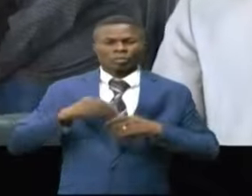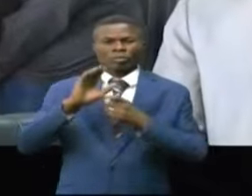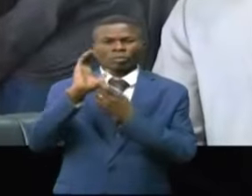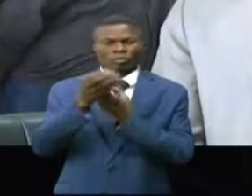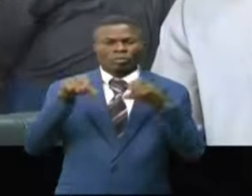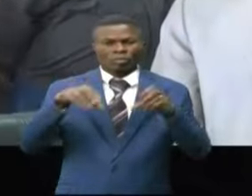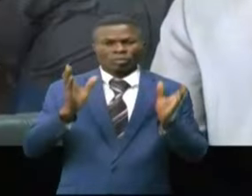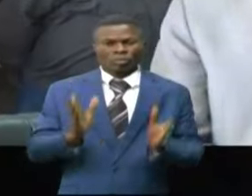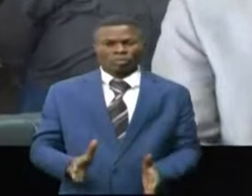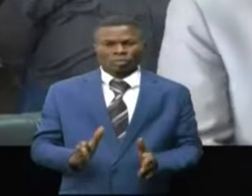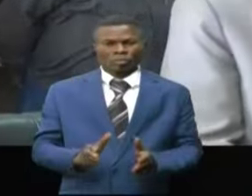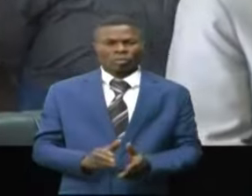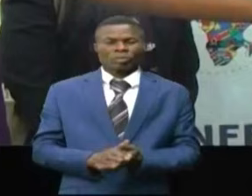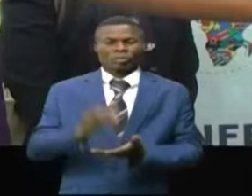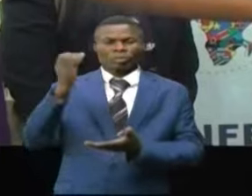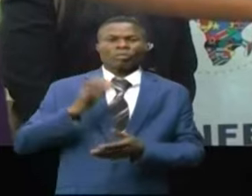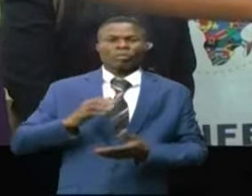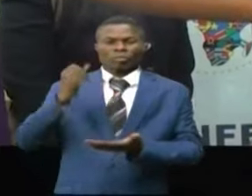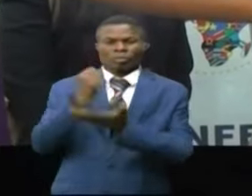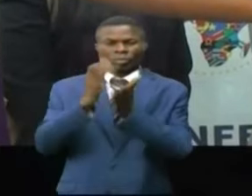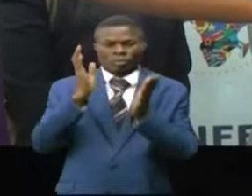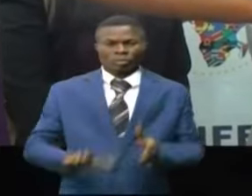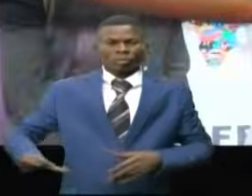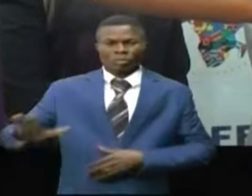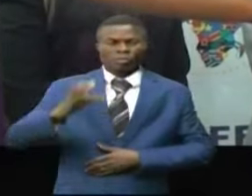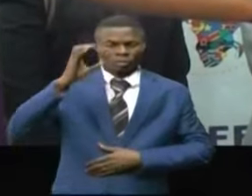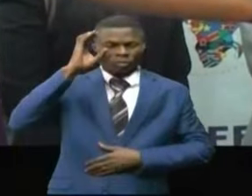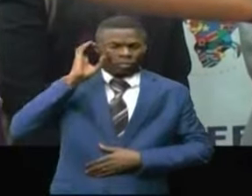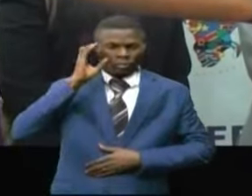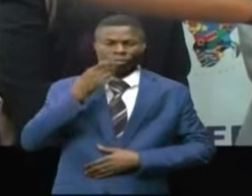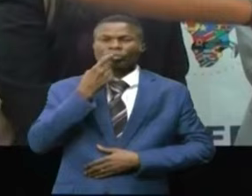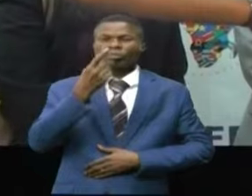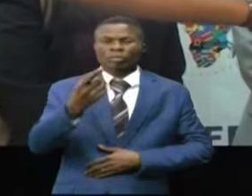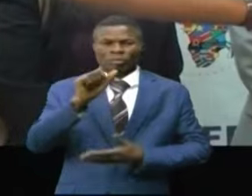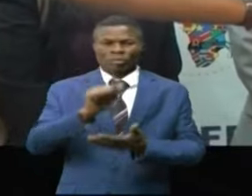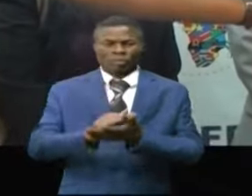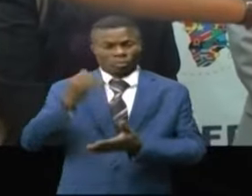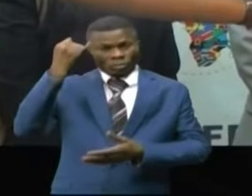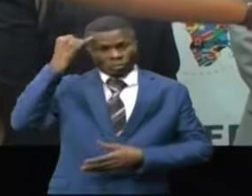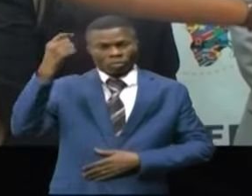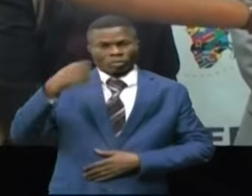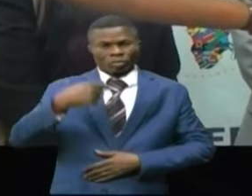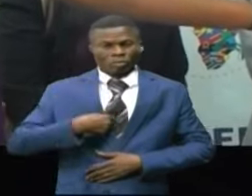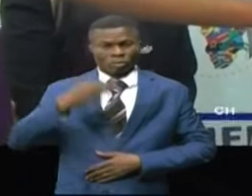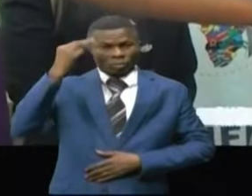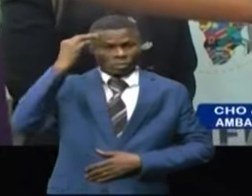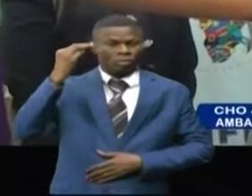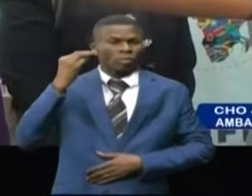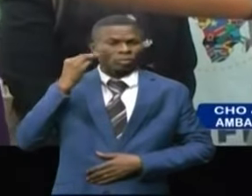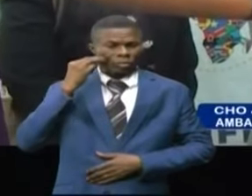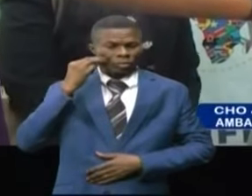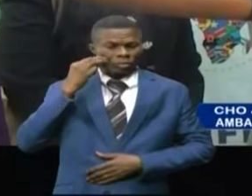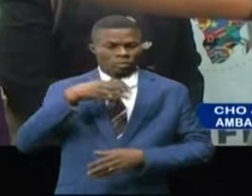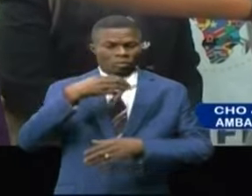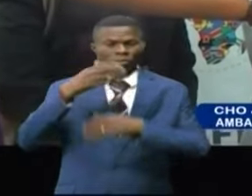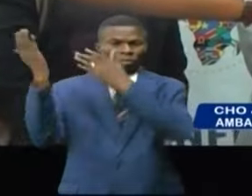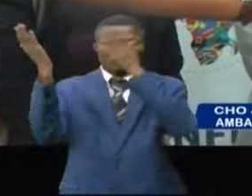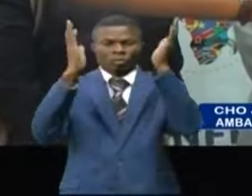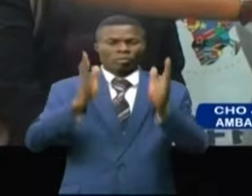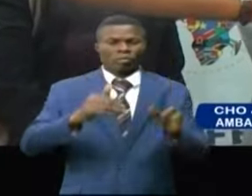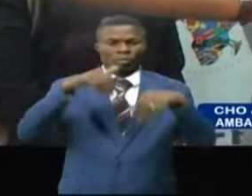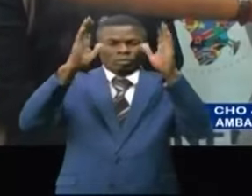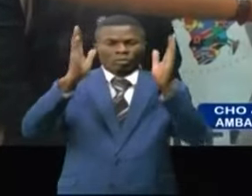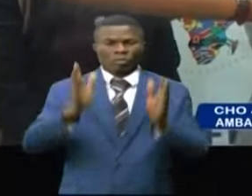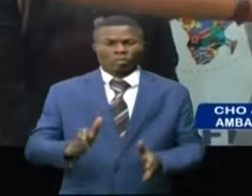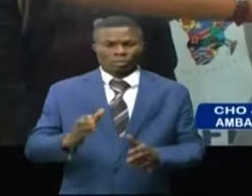congolaise, le diplomate sud-coréen a délié sa langue. J'ai toujours pensé que le ministre du Commerce extérieur avait